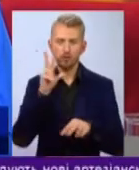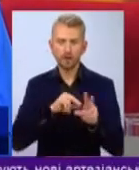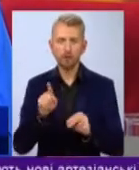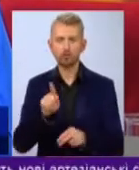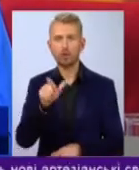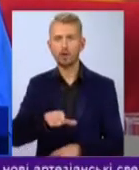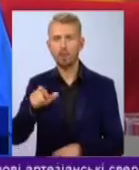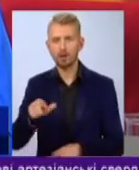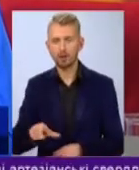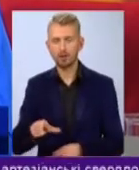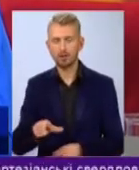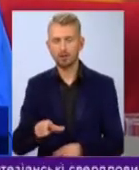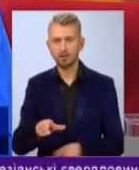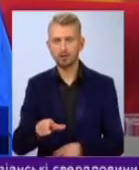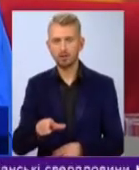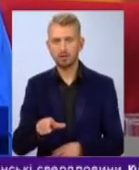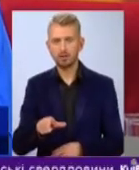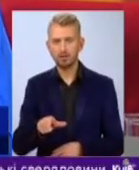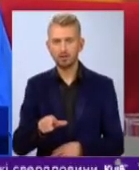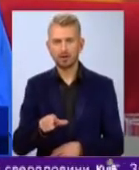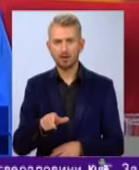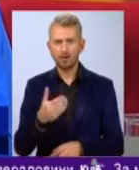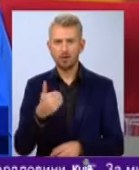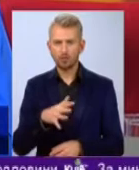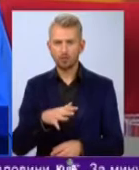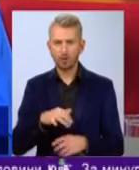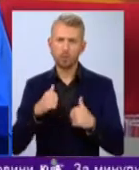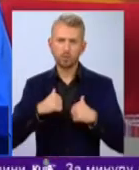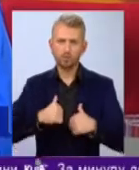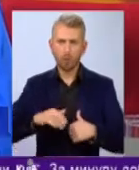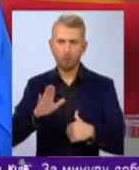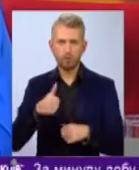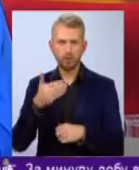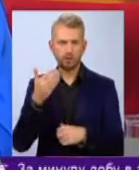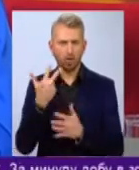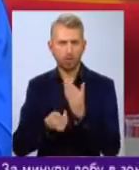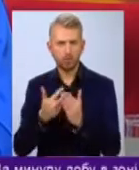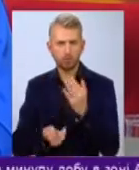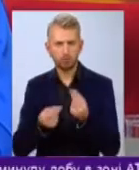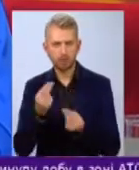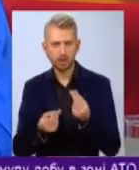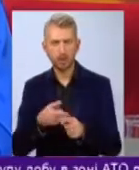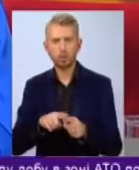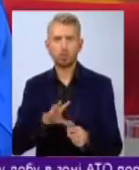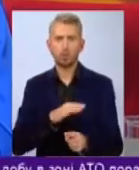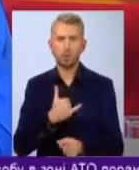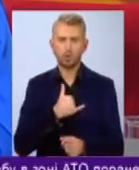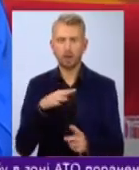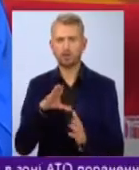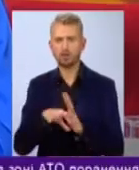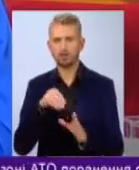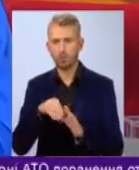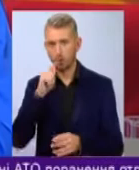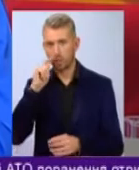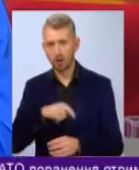ребята отошли от тех неудачных игр, которые были и у нас, и там в сборной Украины.